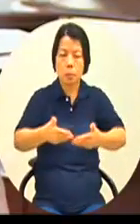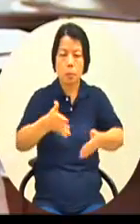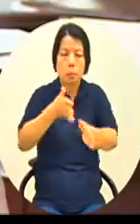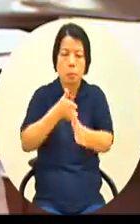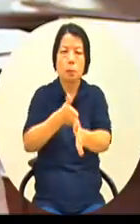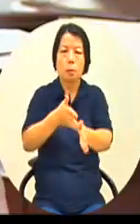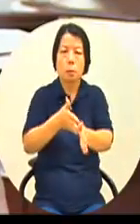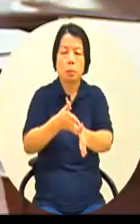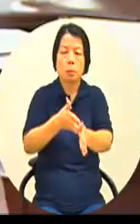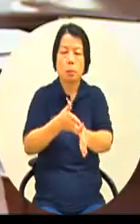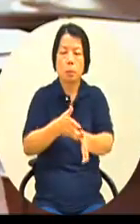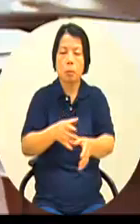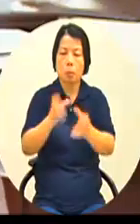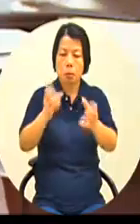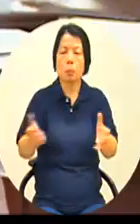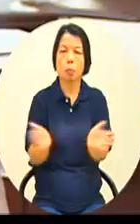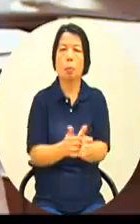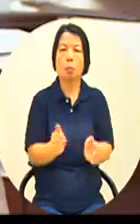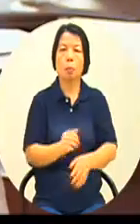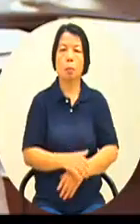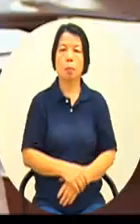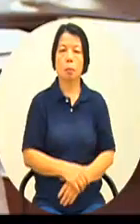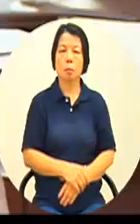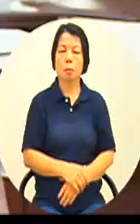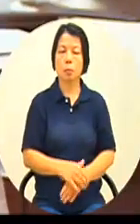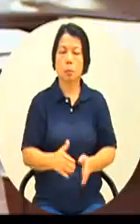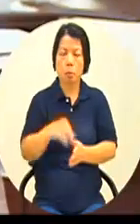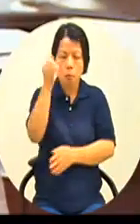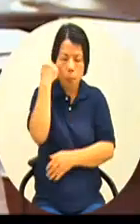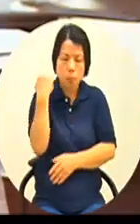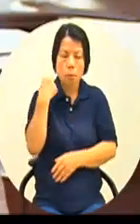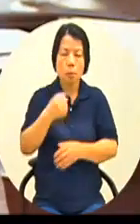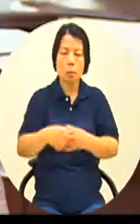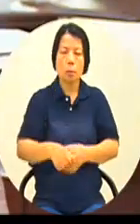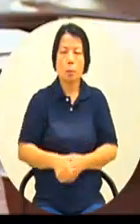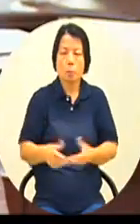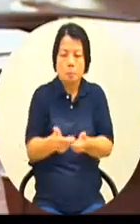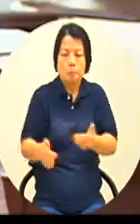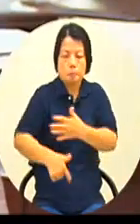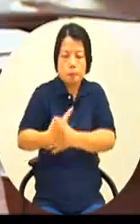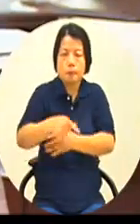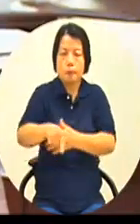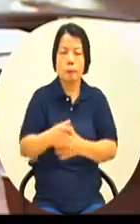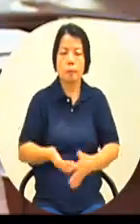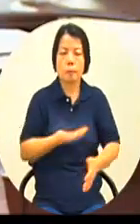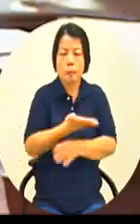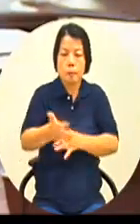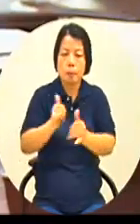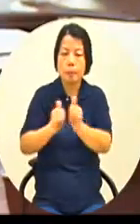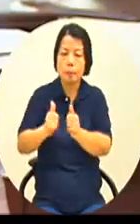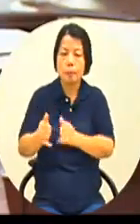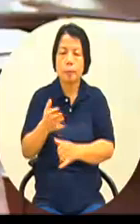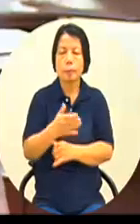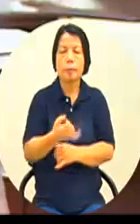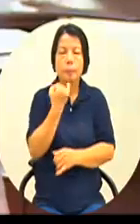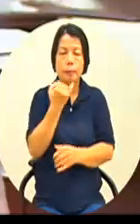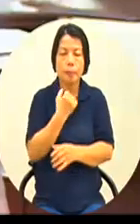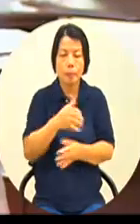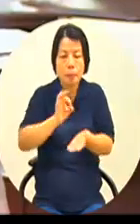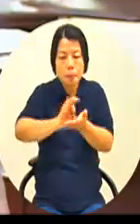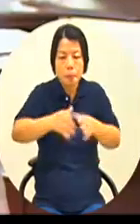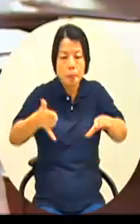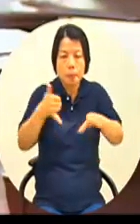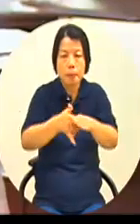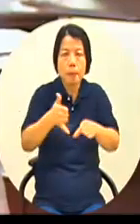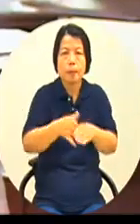规划落去嘛。但是规划了，对不对？是按怎来提早，对不 对？来，让咱的市民嘞，好，两早来享受了这个轻便的